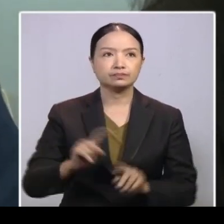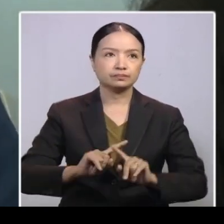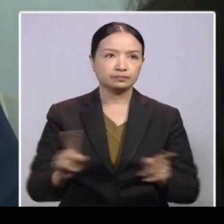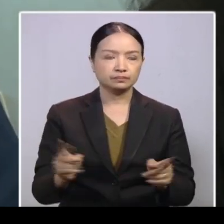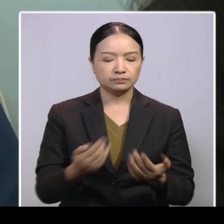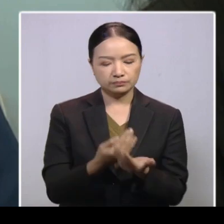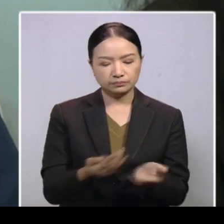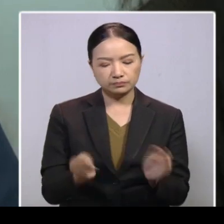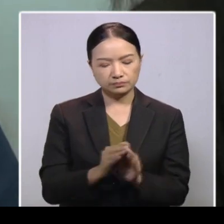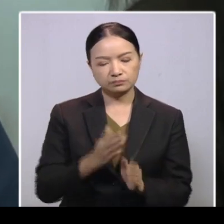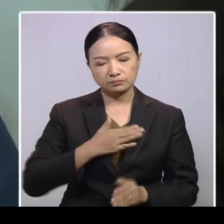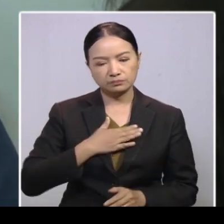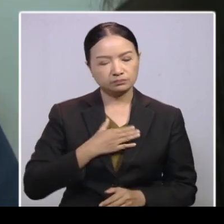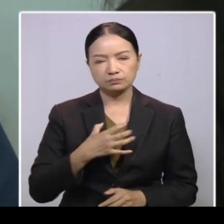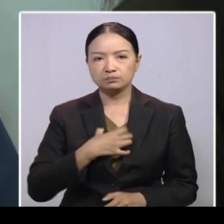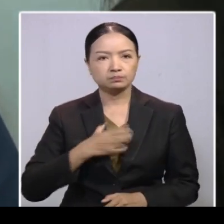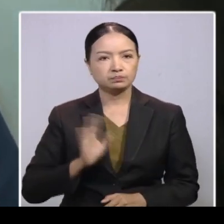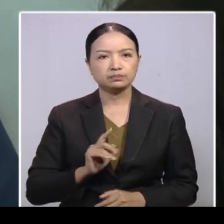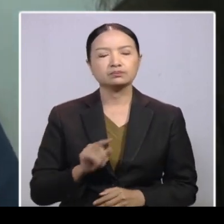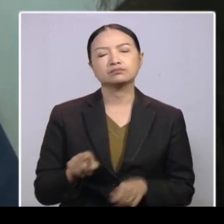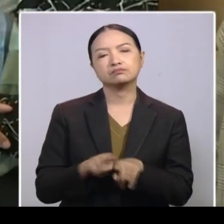เกิดกับ